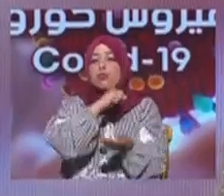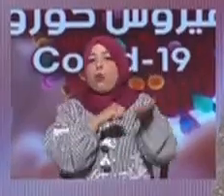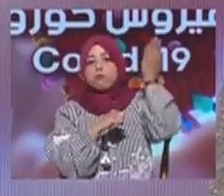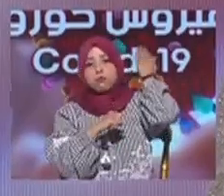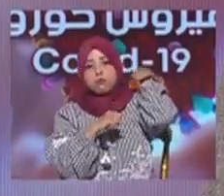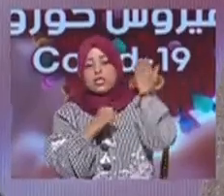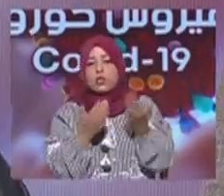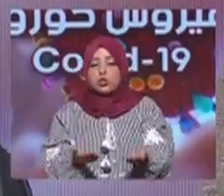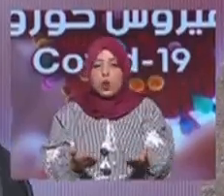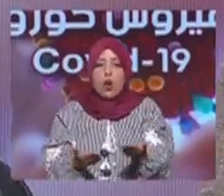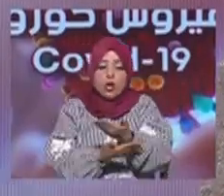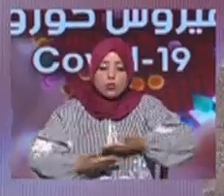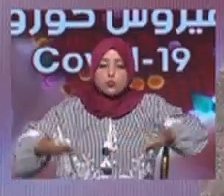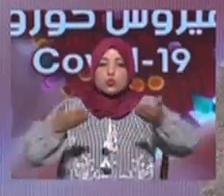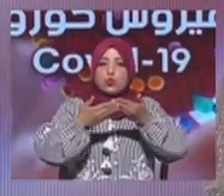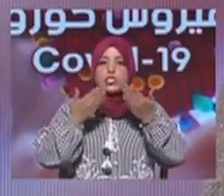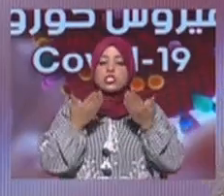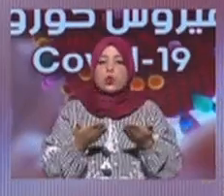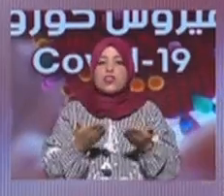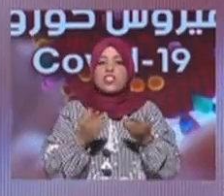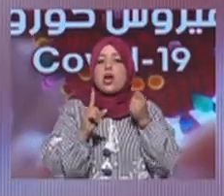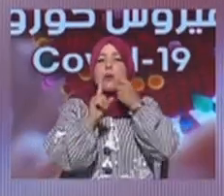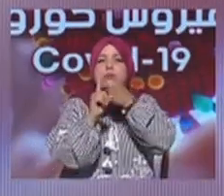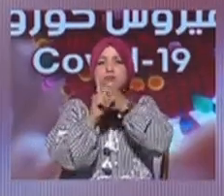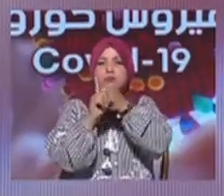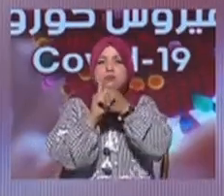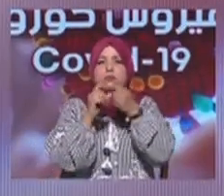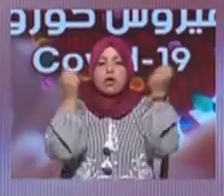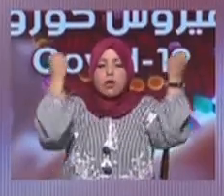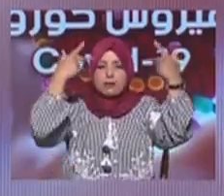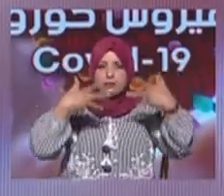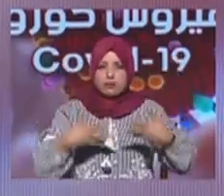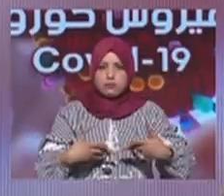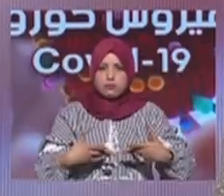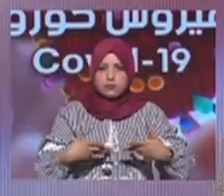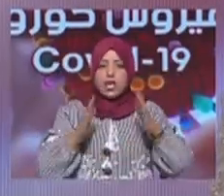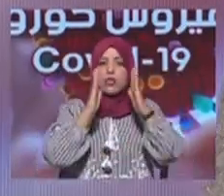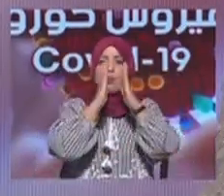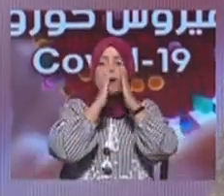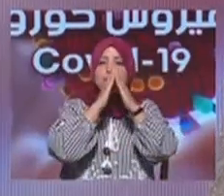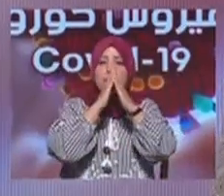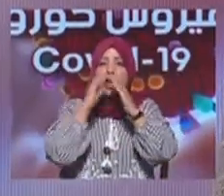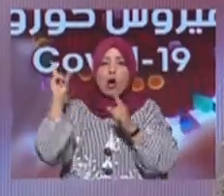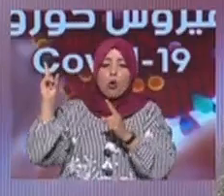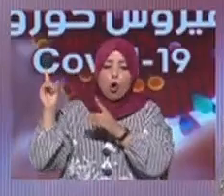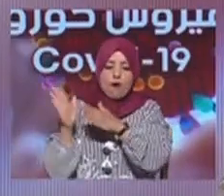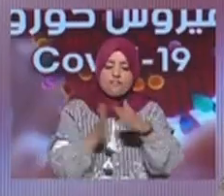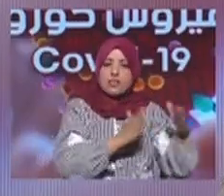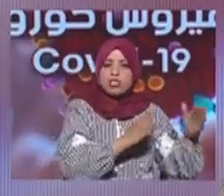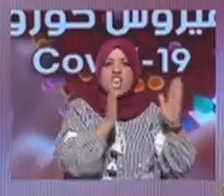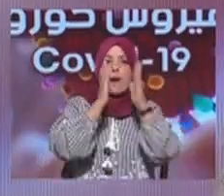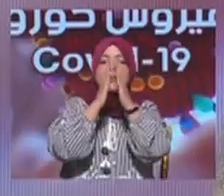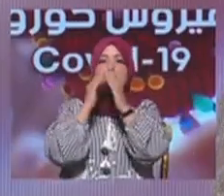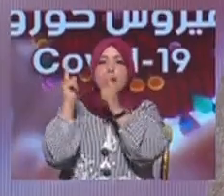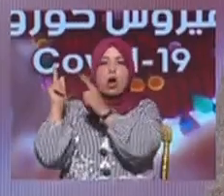احنا المؤشرات الاخرى اللي عندنا هي عدد الاشخاص اللي هم في المقيمين بالمستشفيات ولا تم معناتها الاقامه نتاعهم